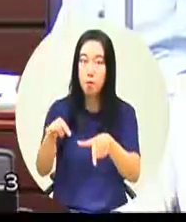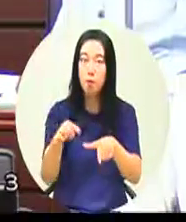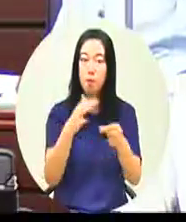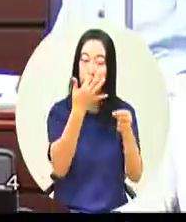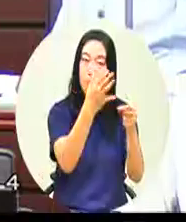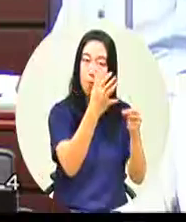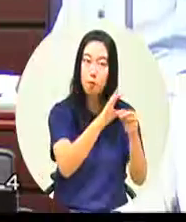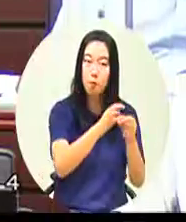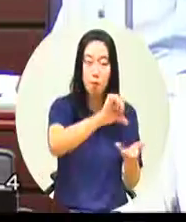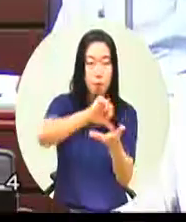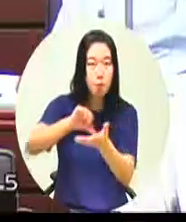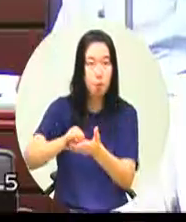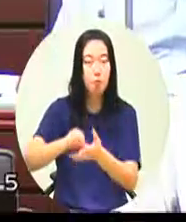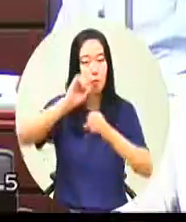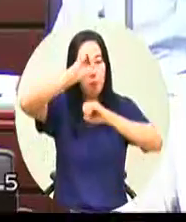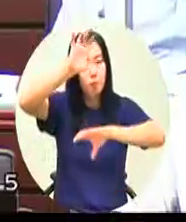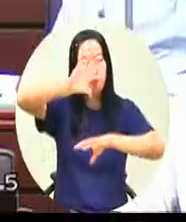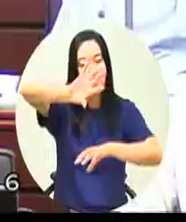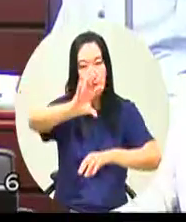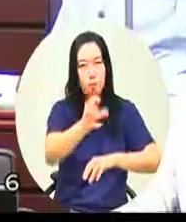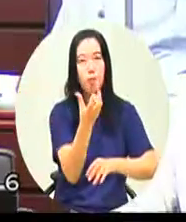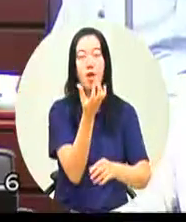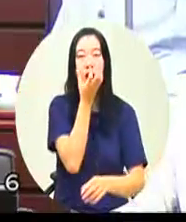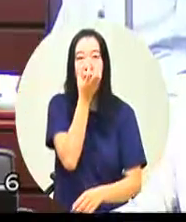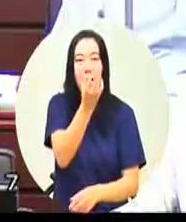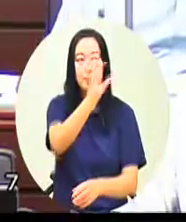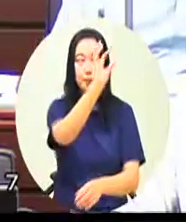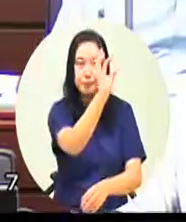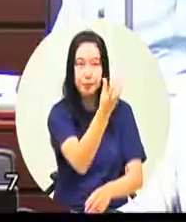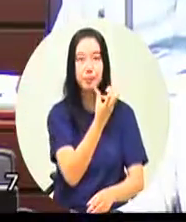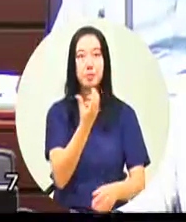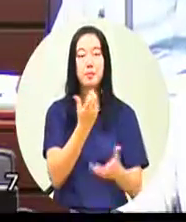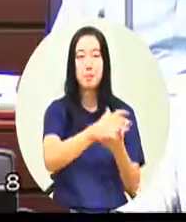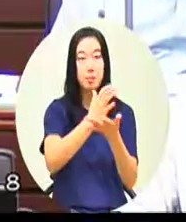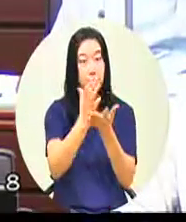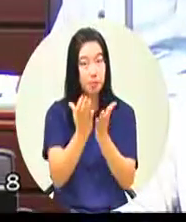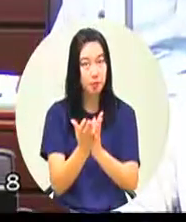来，免怎挽拔啦，这点呢，阮其实哦，